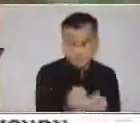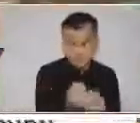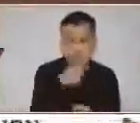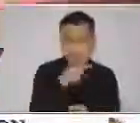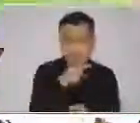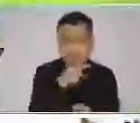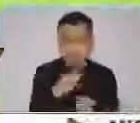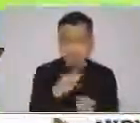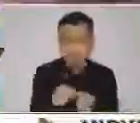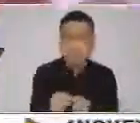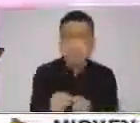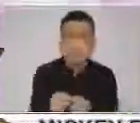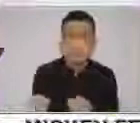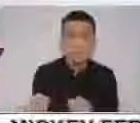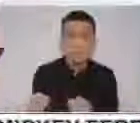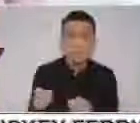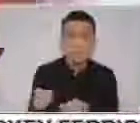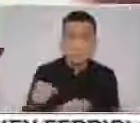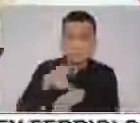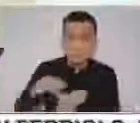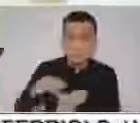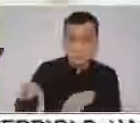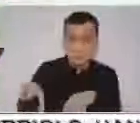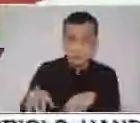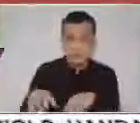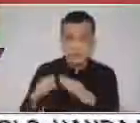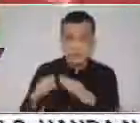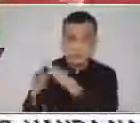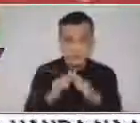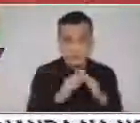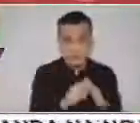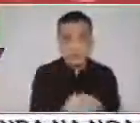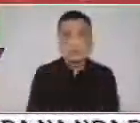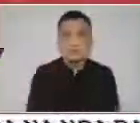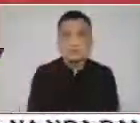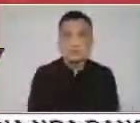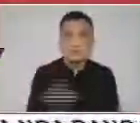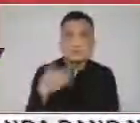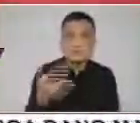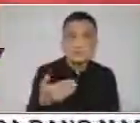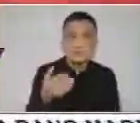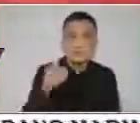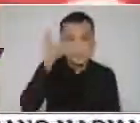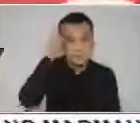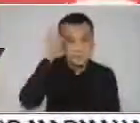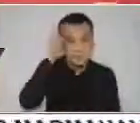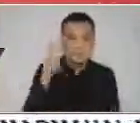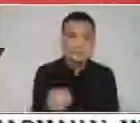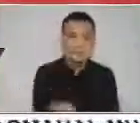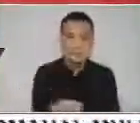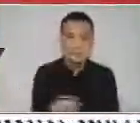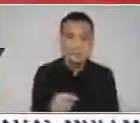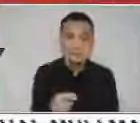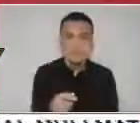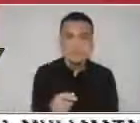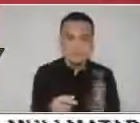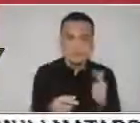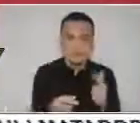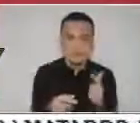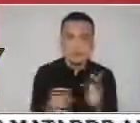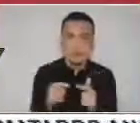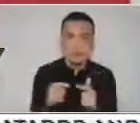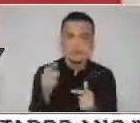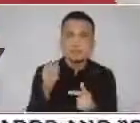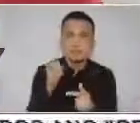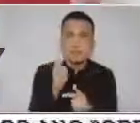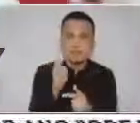yun? Siling labuyo. Pwedeng tingi, 5 hanggang 10 piso. Pero kung kada kilo, ang presyo po ng ating labuyo ay 450